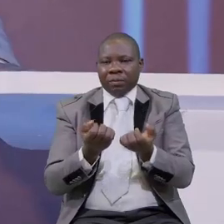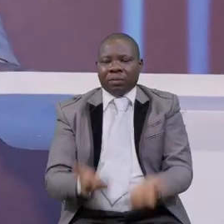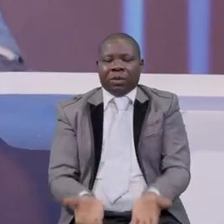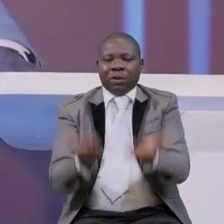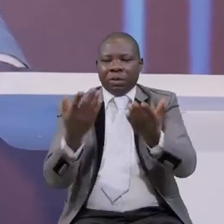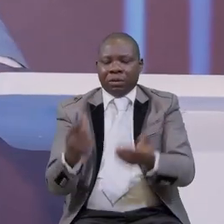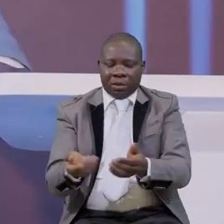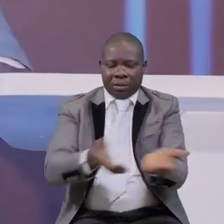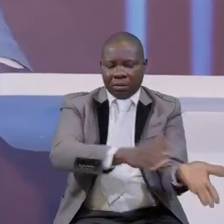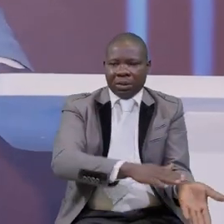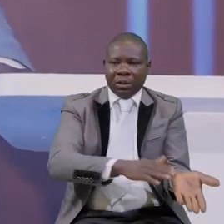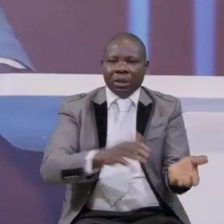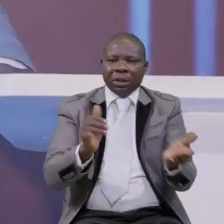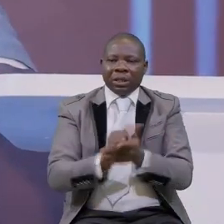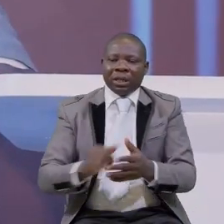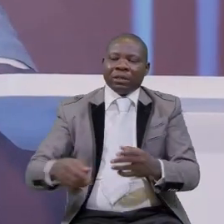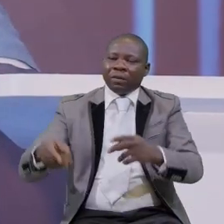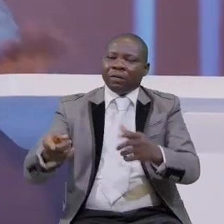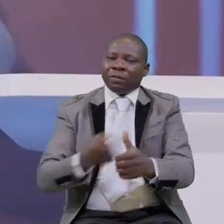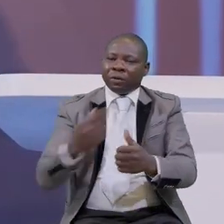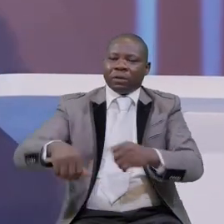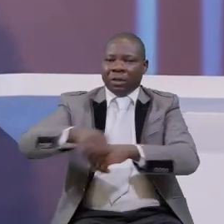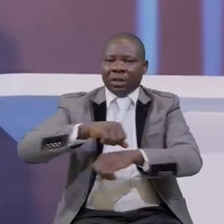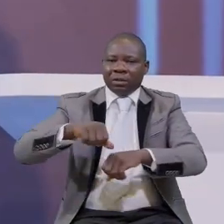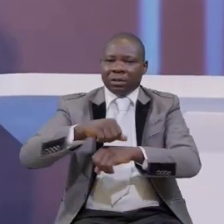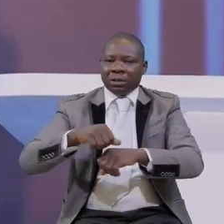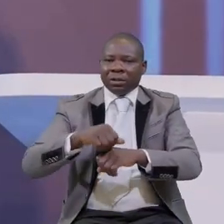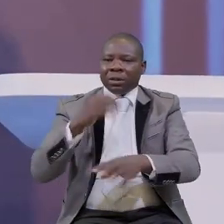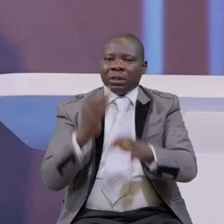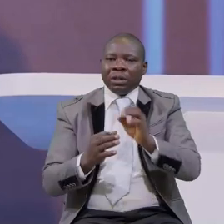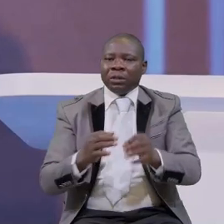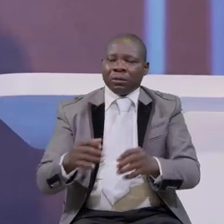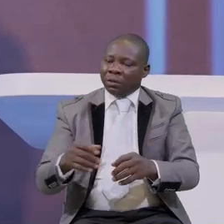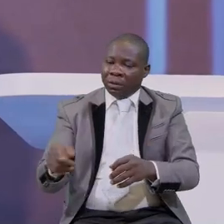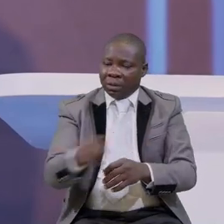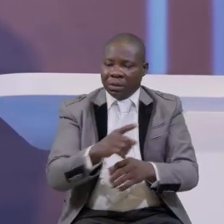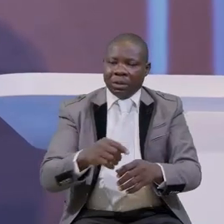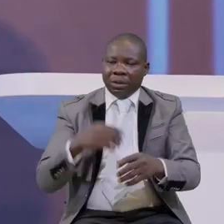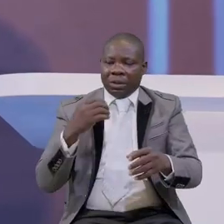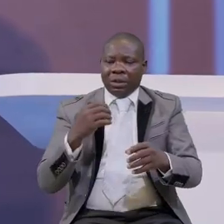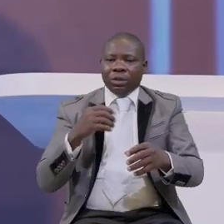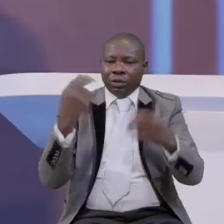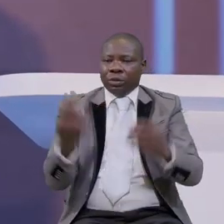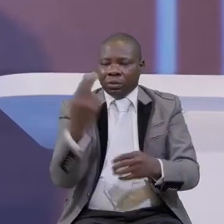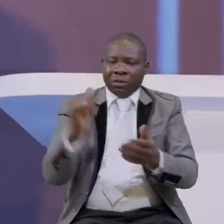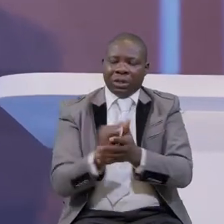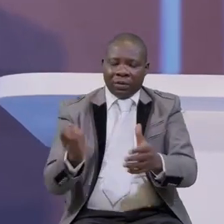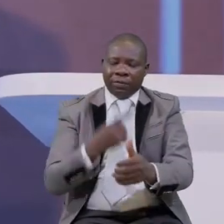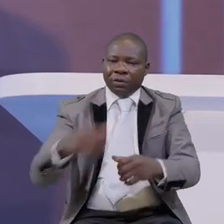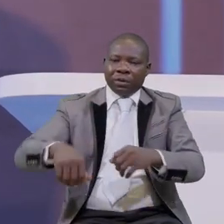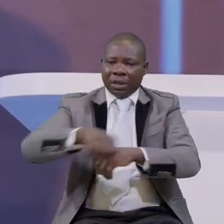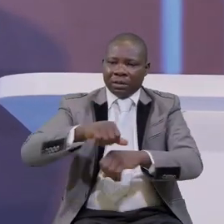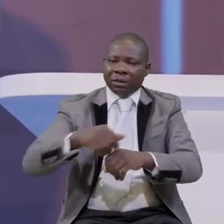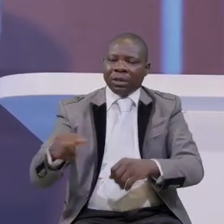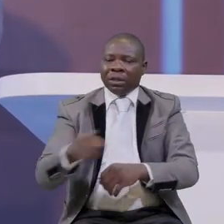ressusciter les morts. Cette onction initiale, s'il l'avait exercée, il pouvait le